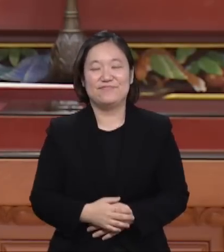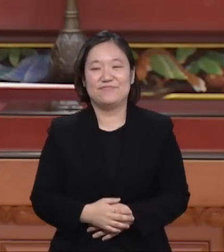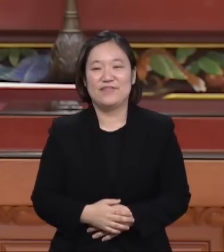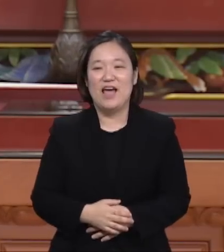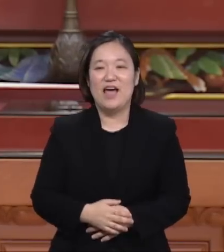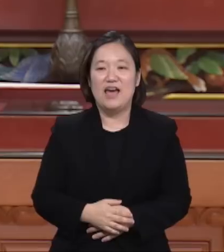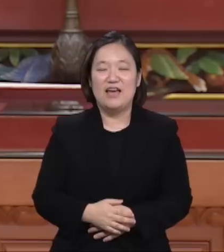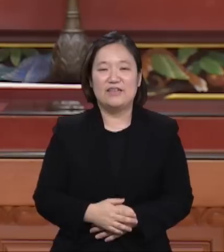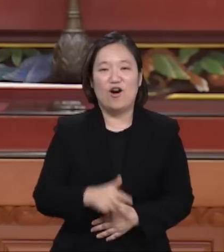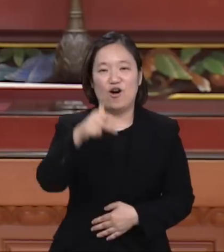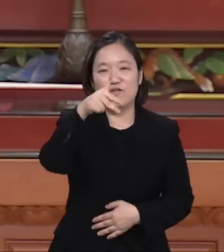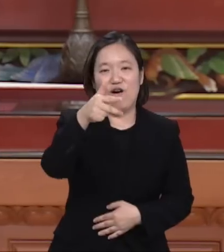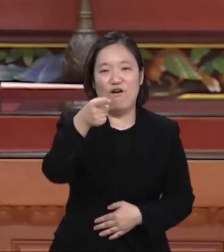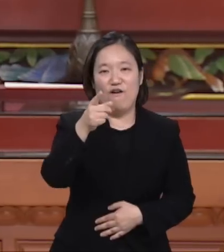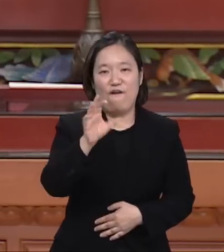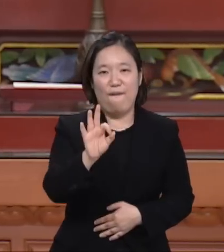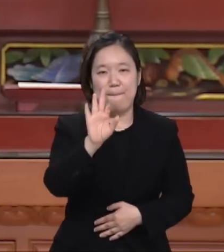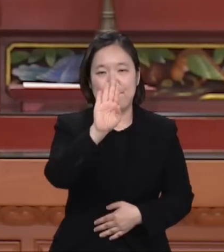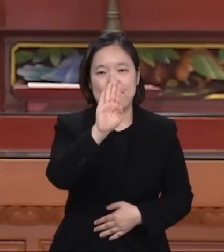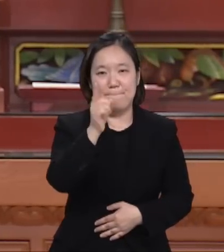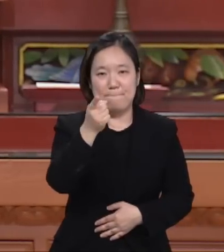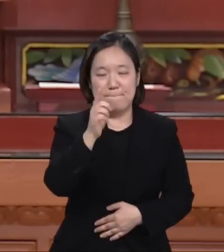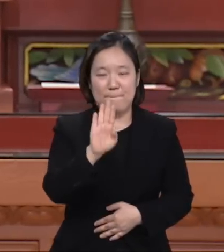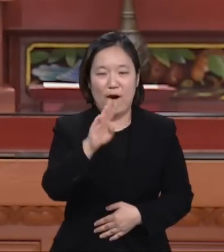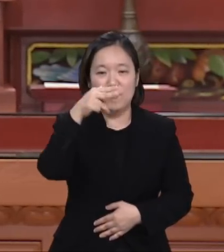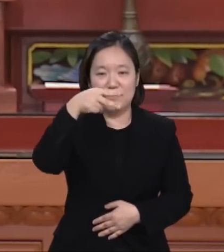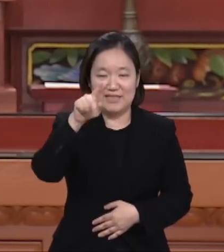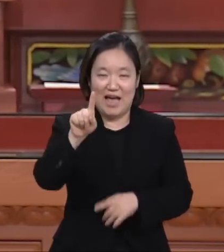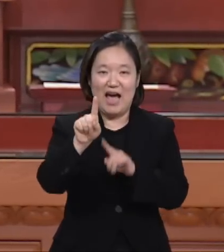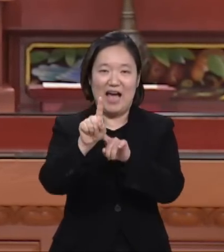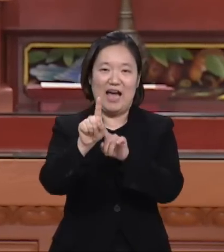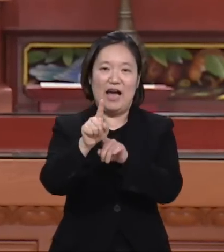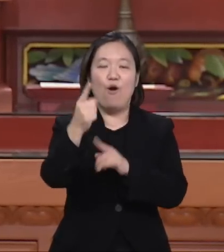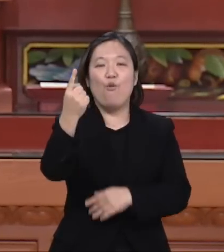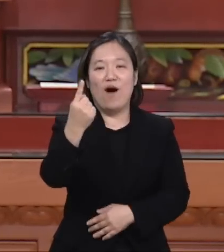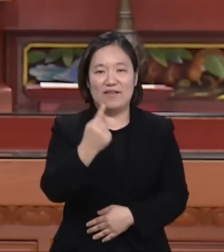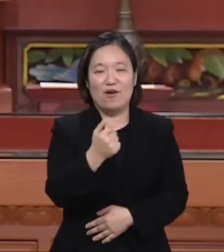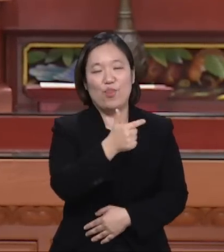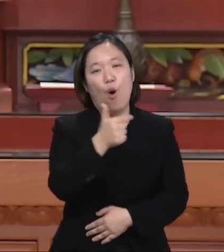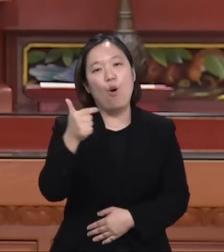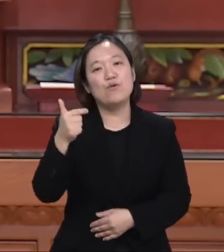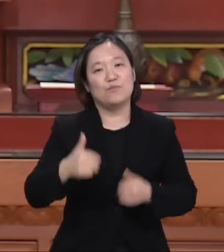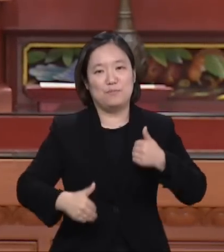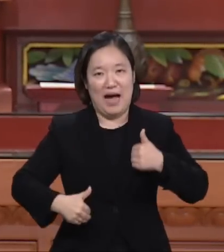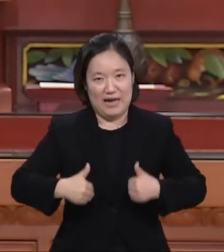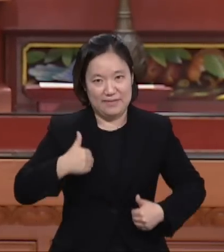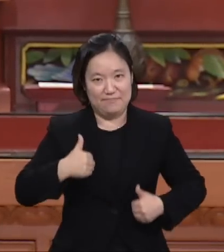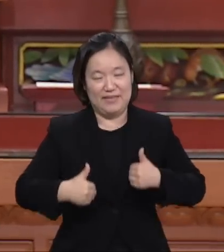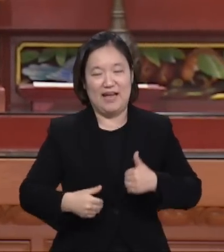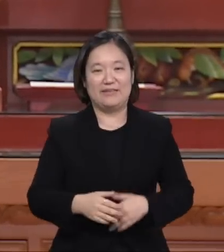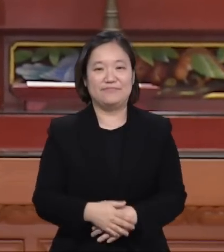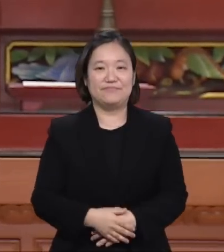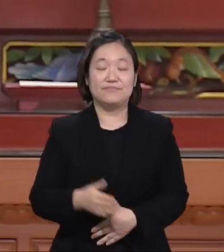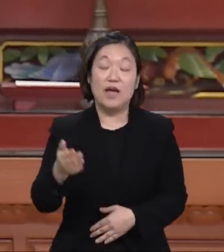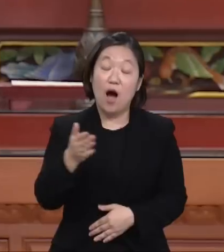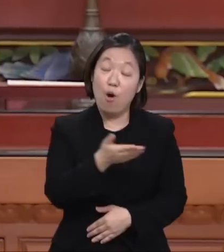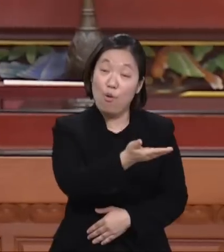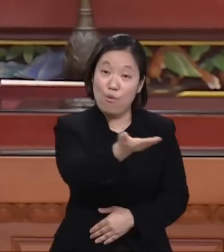정법사에 와서 진심으로 반갑게 생각을 합니다 제가 오늘 여러분들에게